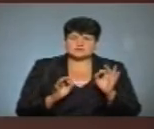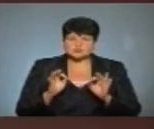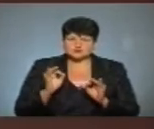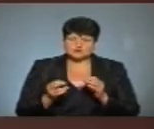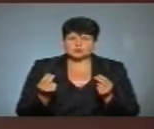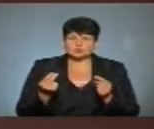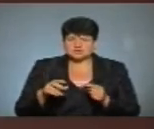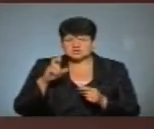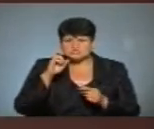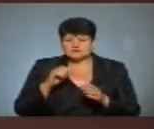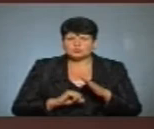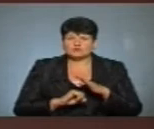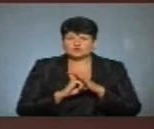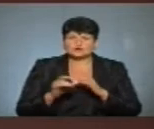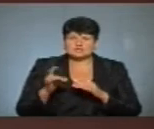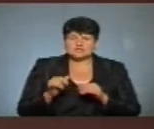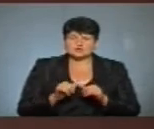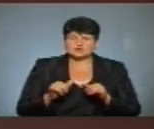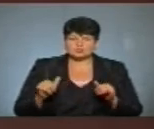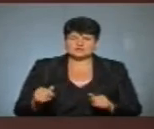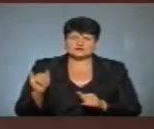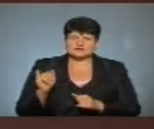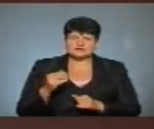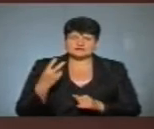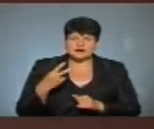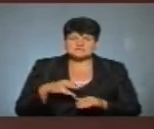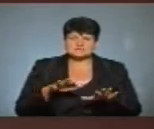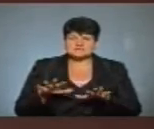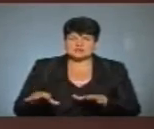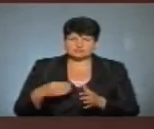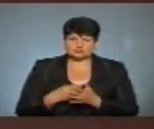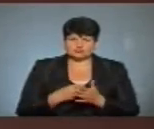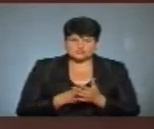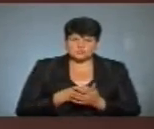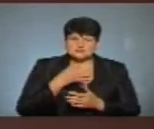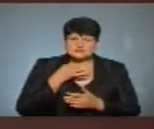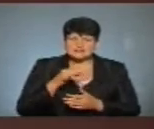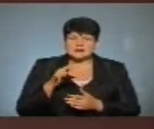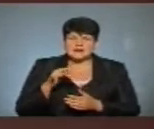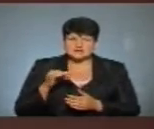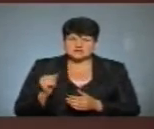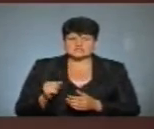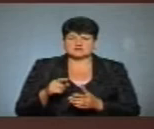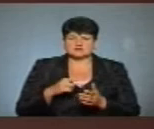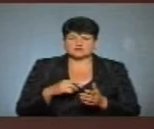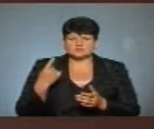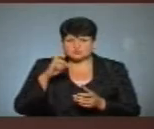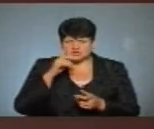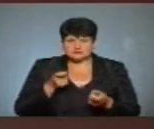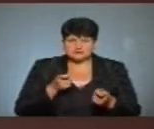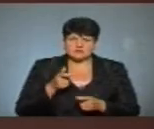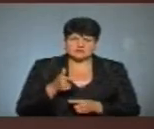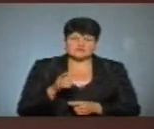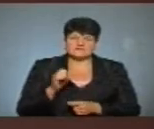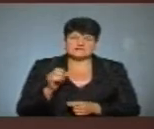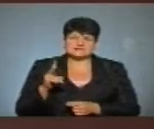– кошти Державного фонду регіонального розвитку та 20% – з місцевого бюджету, повідомила речниця Тернопільської облдержадміністрації Ганна